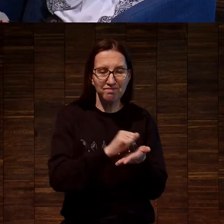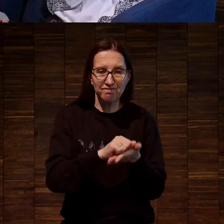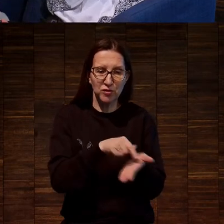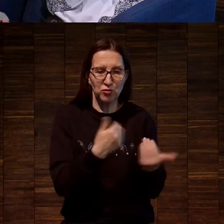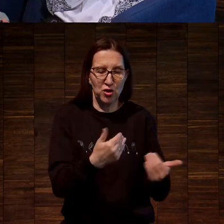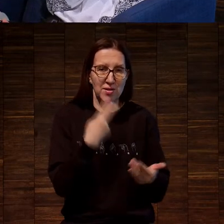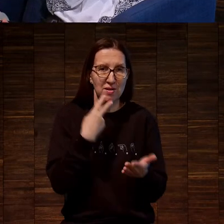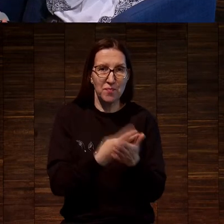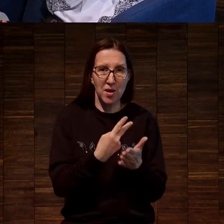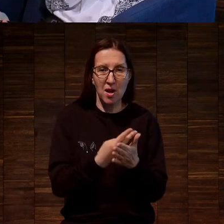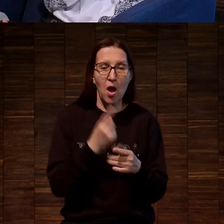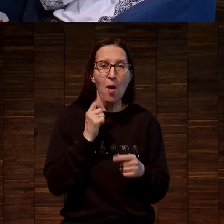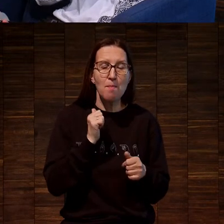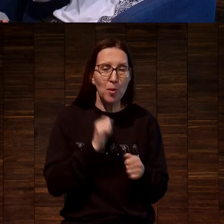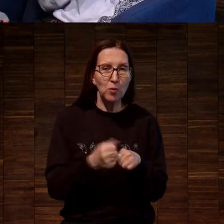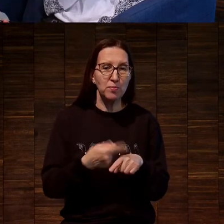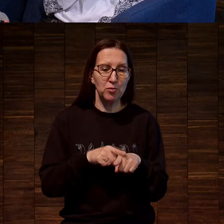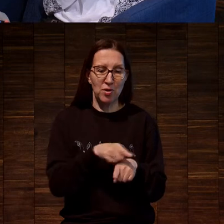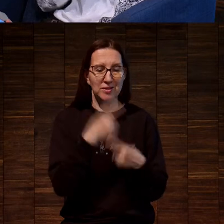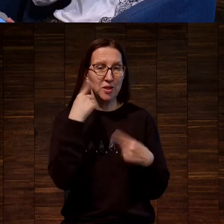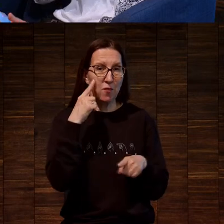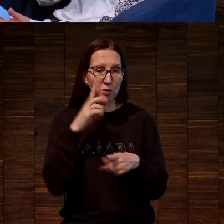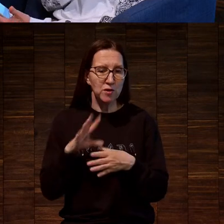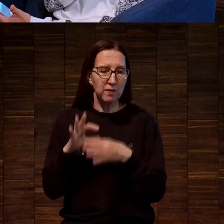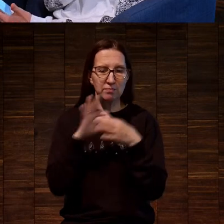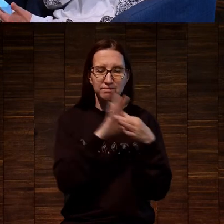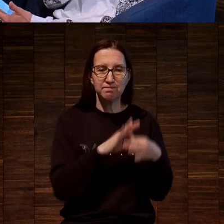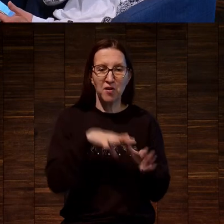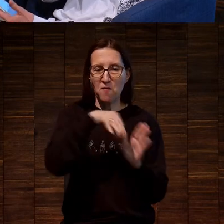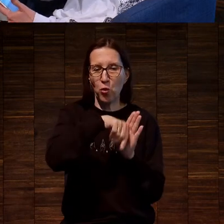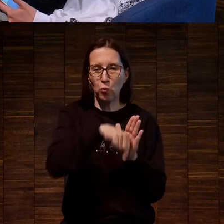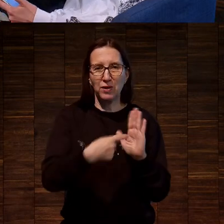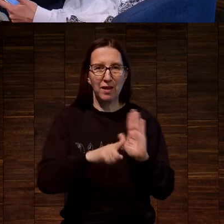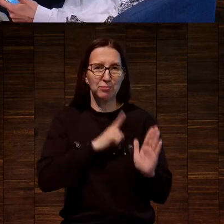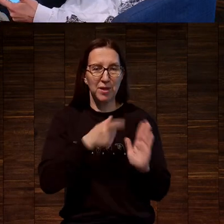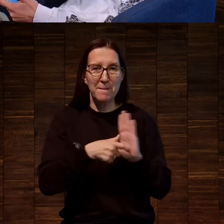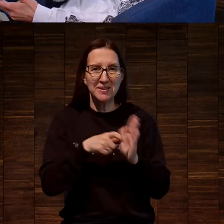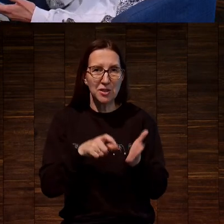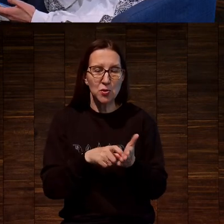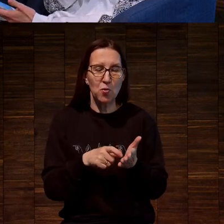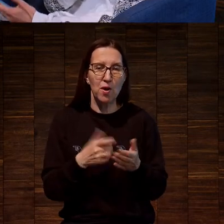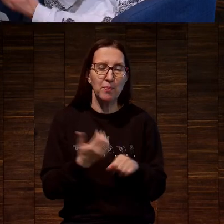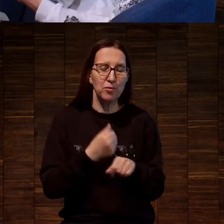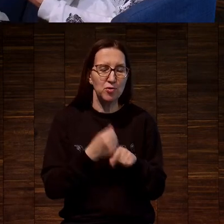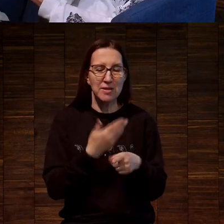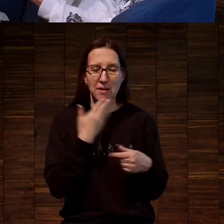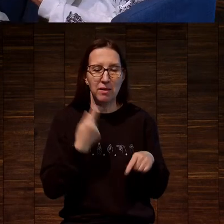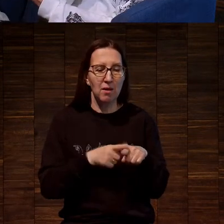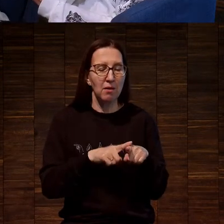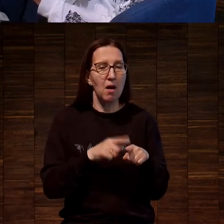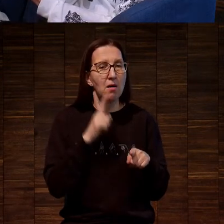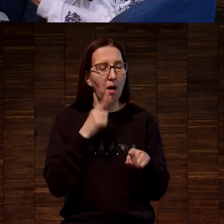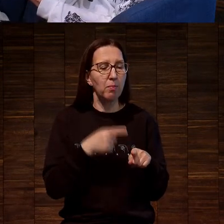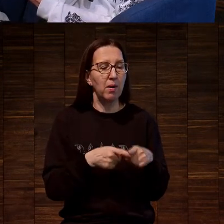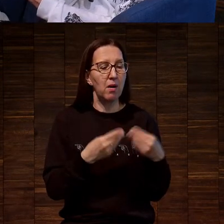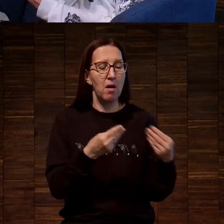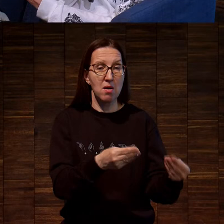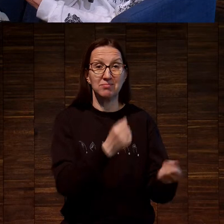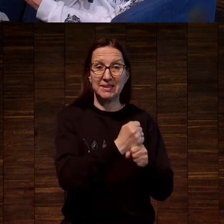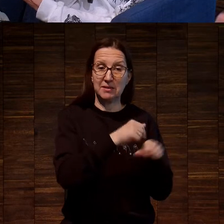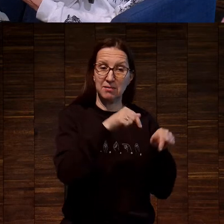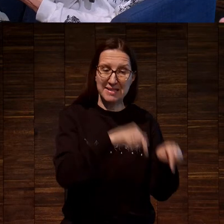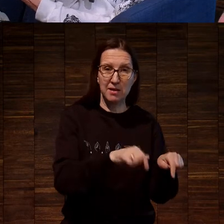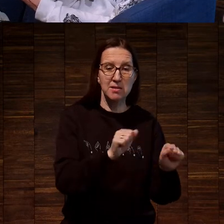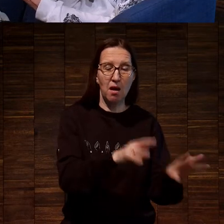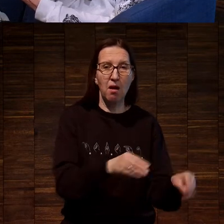из контекста, тоже очень важно. Они находятся внутри мастерской, не то, что не отчуждаются. Ну ладно, это не очень интересно,